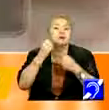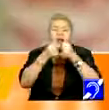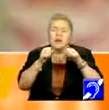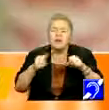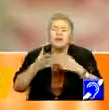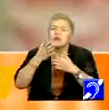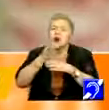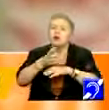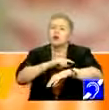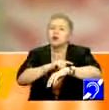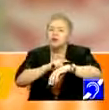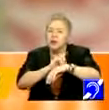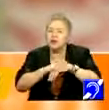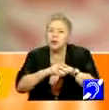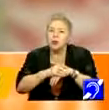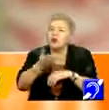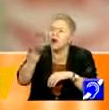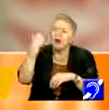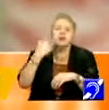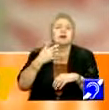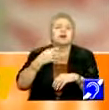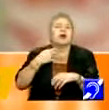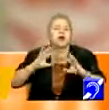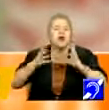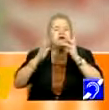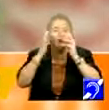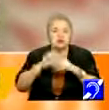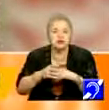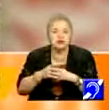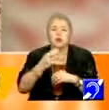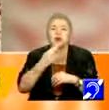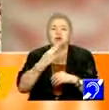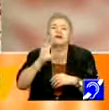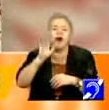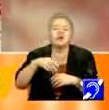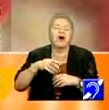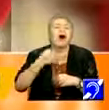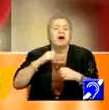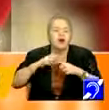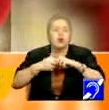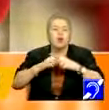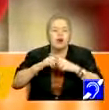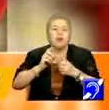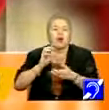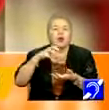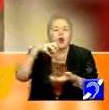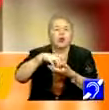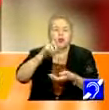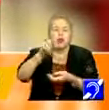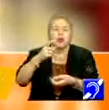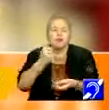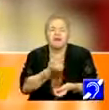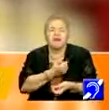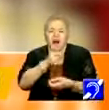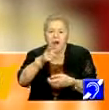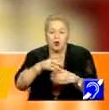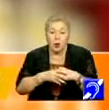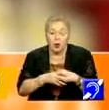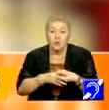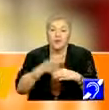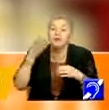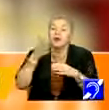De altfel, încă înainte de 89 au avut de furcă milițienii în perioada aceea cu membrii acestui clan și de-a